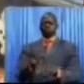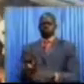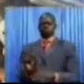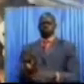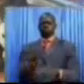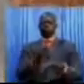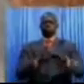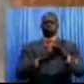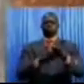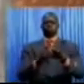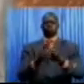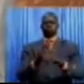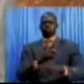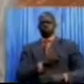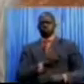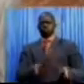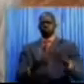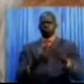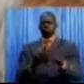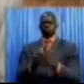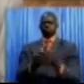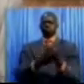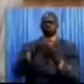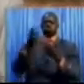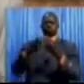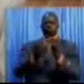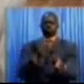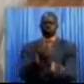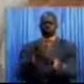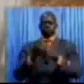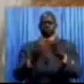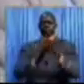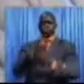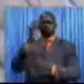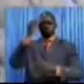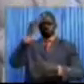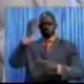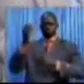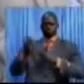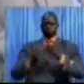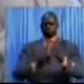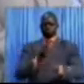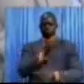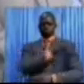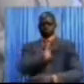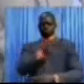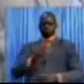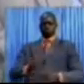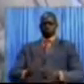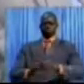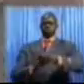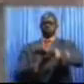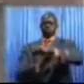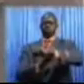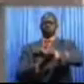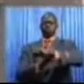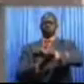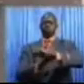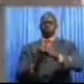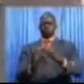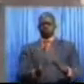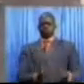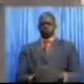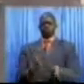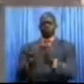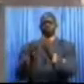les secours arrivent. Le projet a été initié par le ministère de l'administration territoriale et de la sécurité en